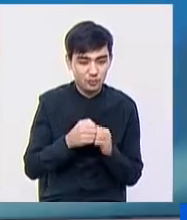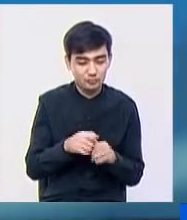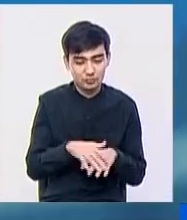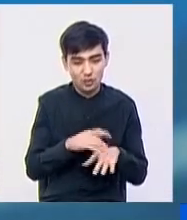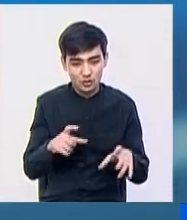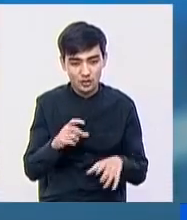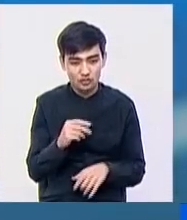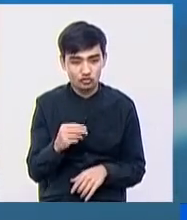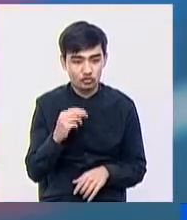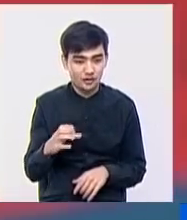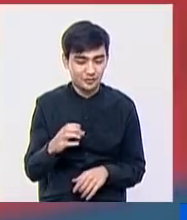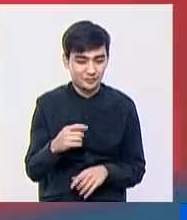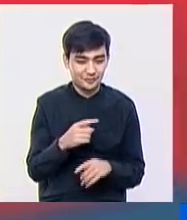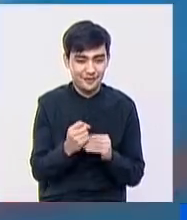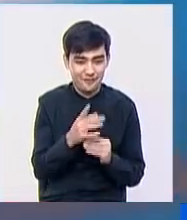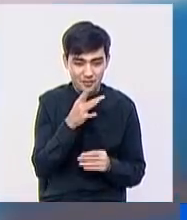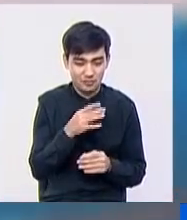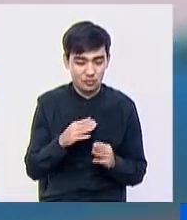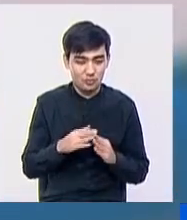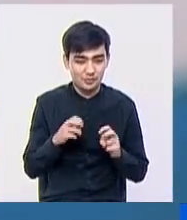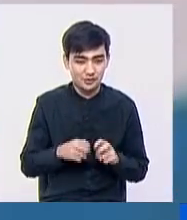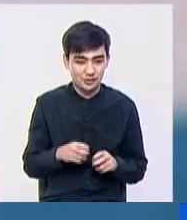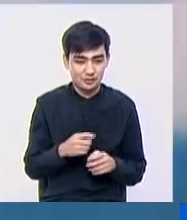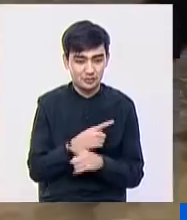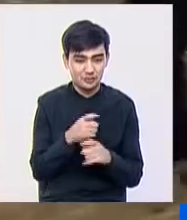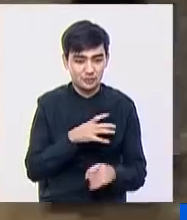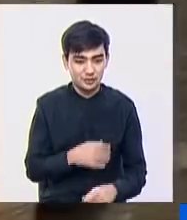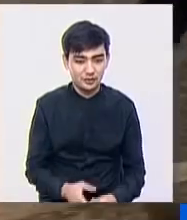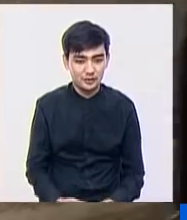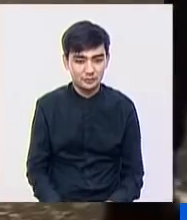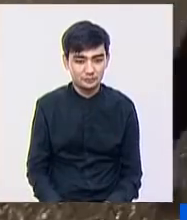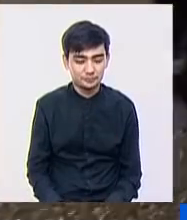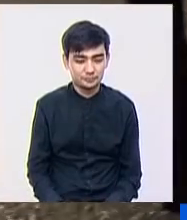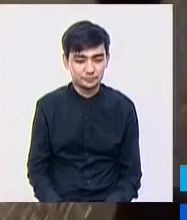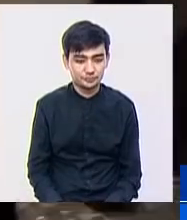начале комендантского часа, пояснил Иржан Бабакумаров.